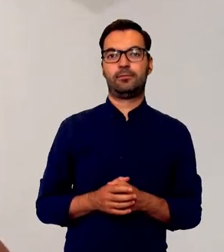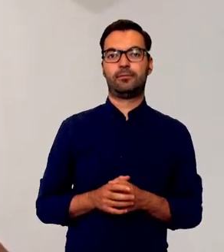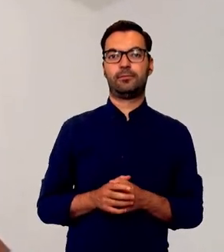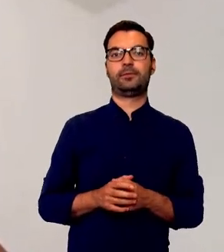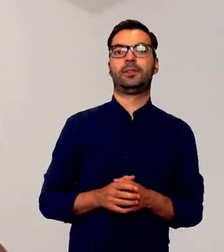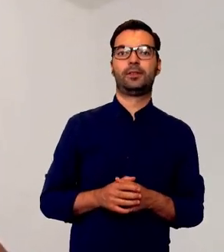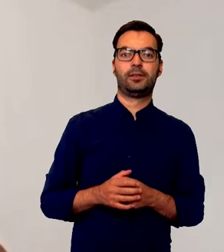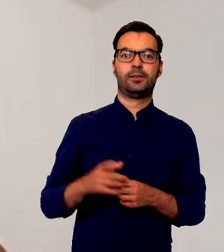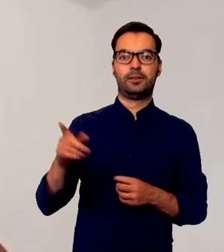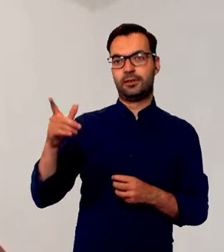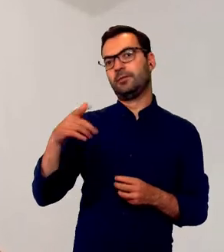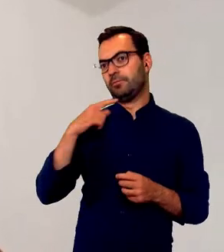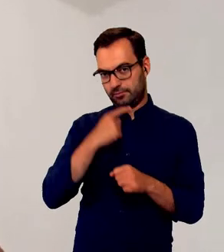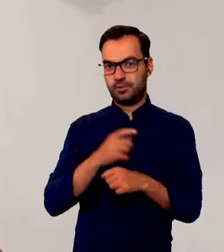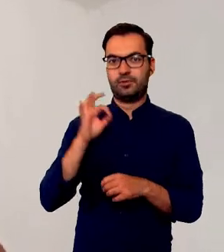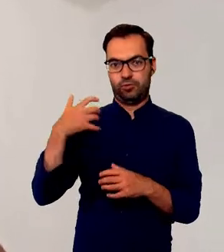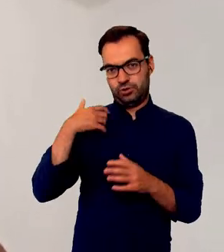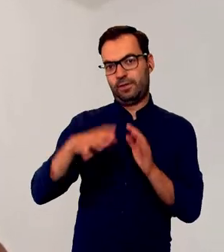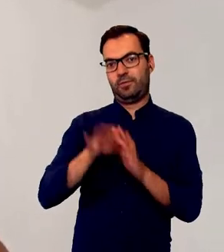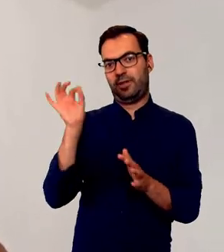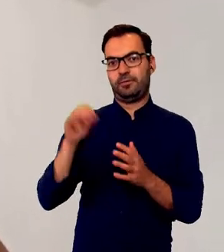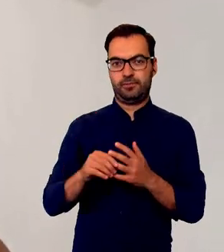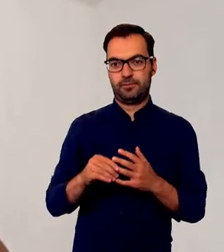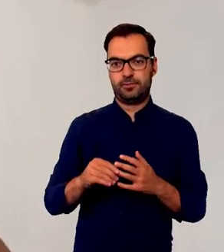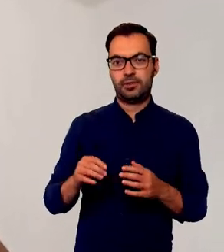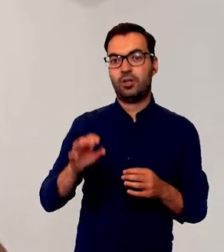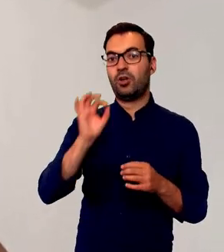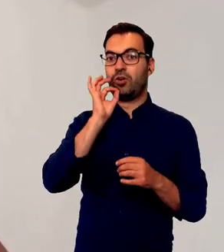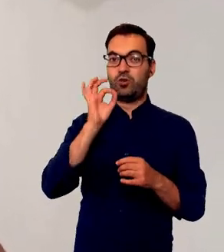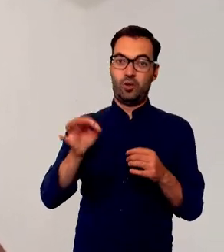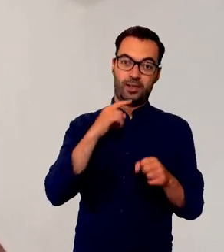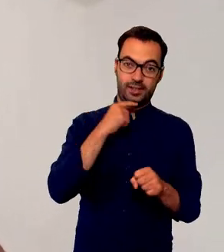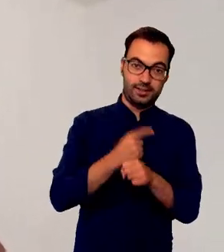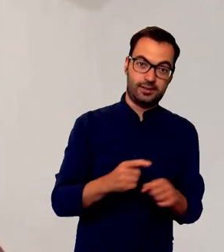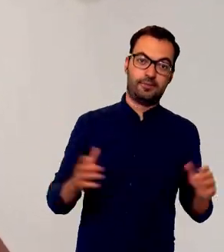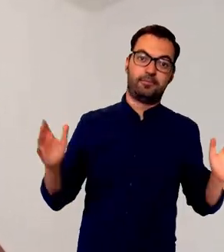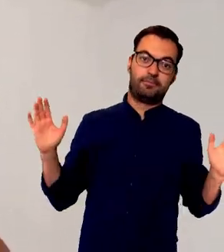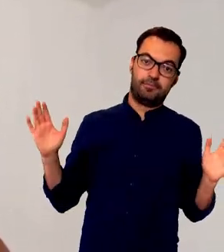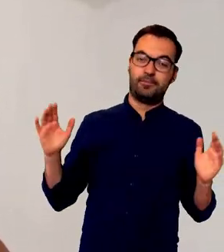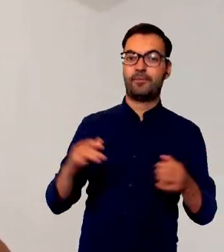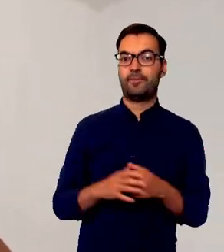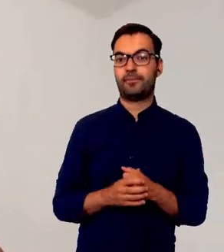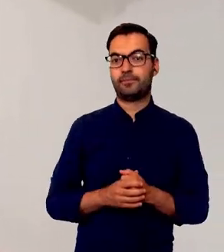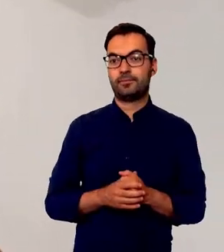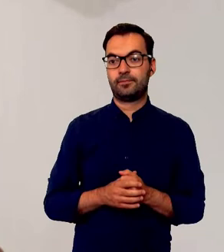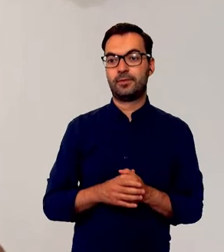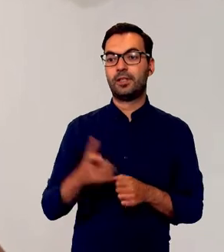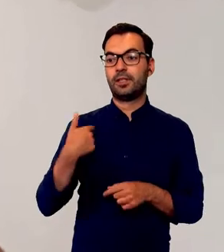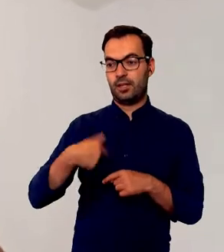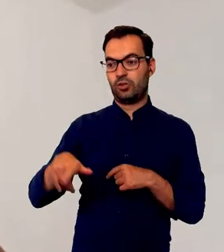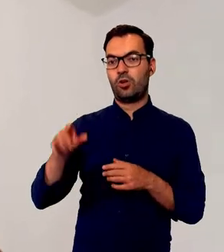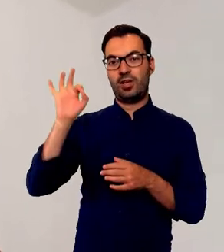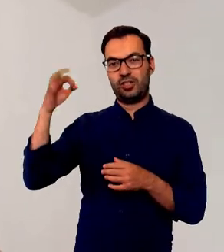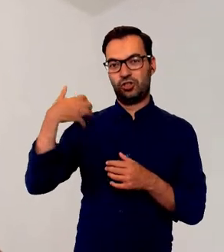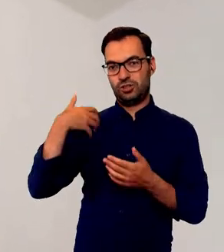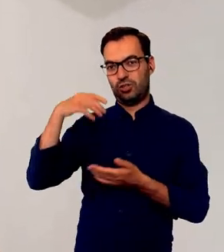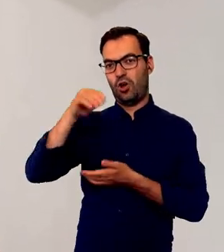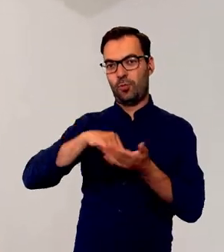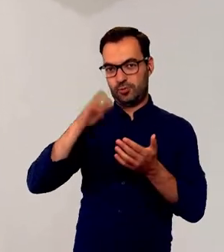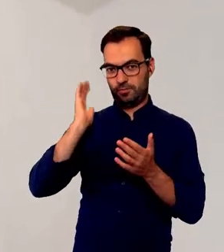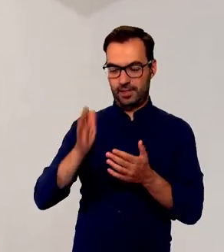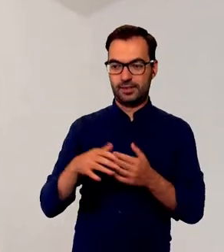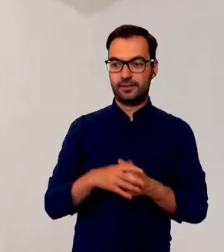I ona mówi, ja wybrałam takie życie. Ja wybrałam takie życie. Czy dobrze zrobiłam? Wkrótce będę opisywała to jej życie, bo